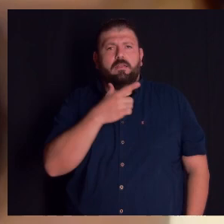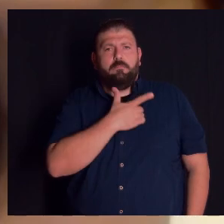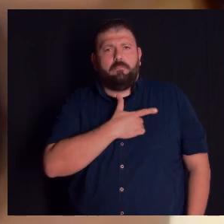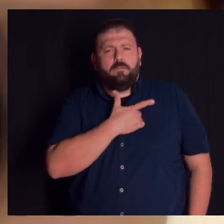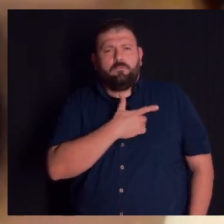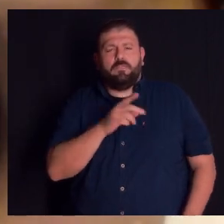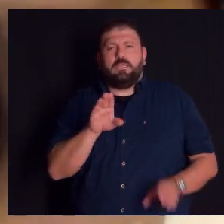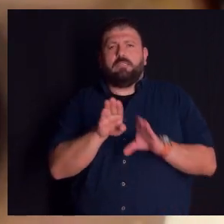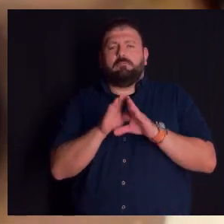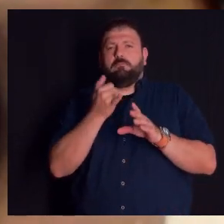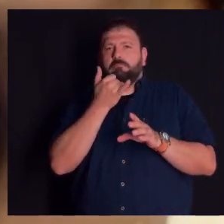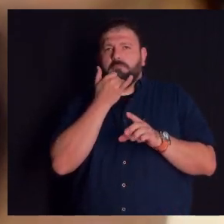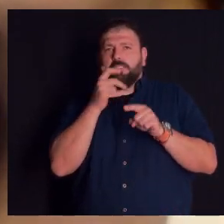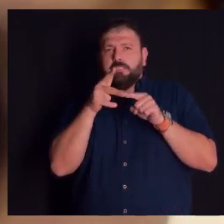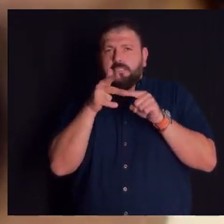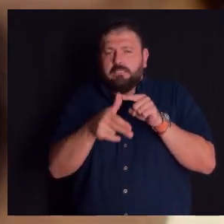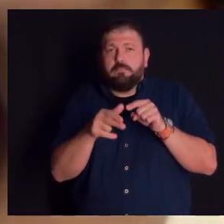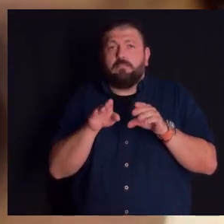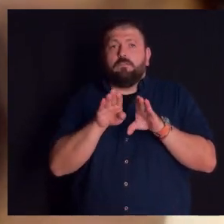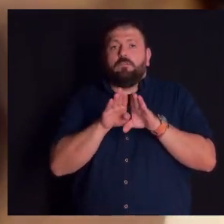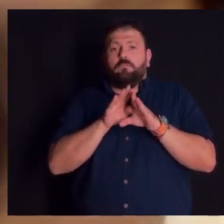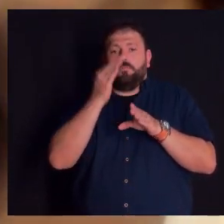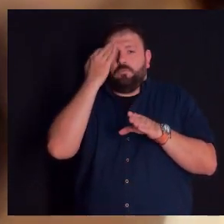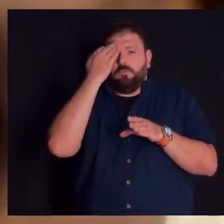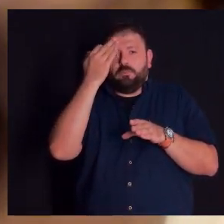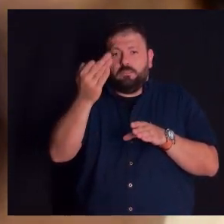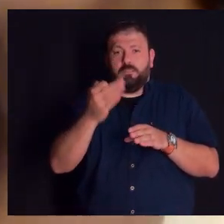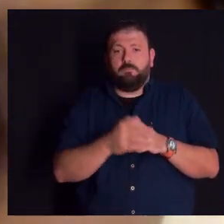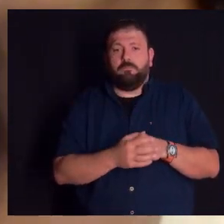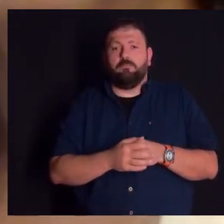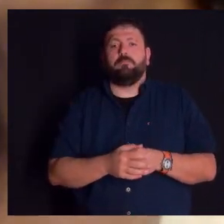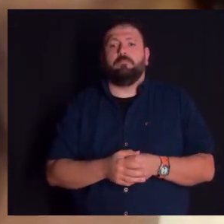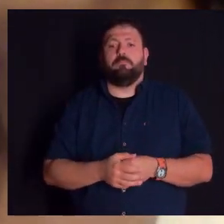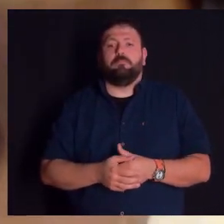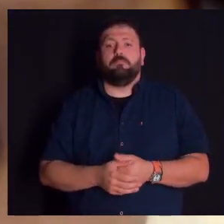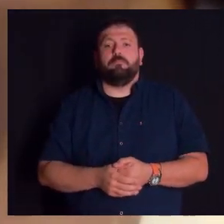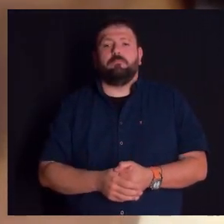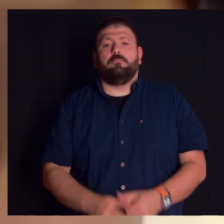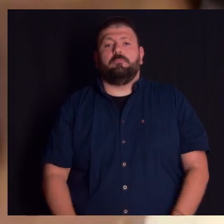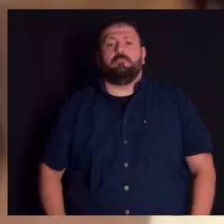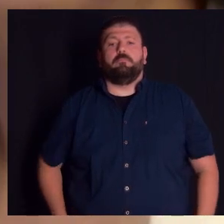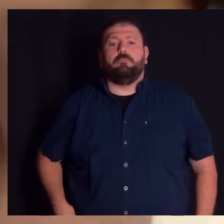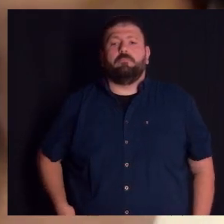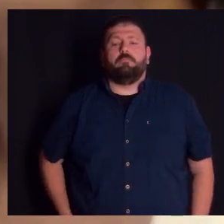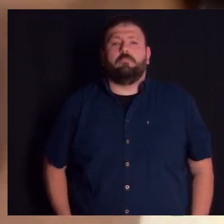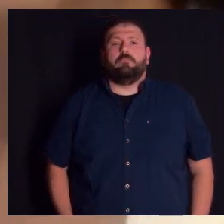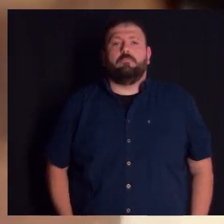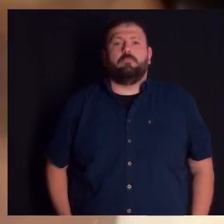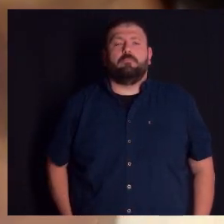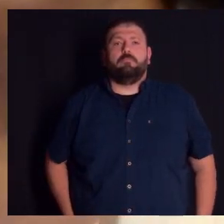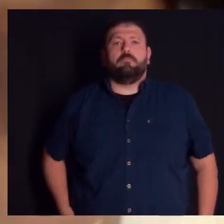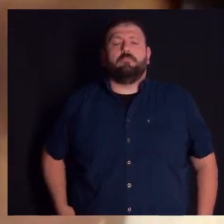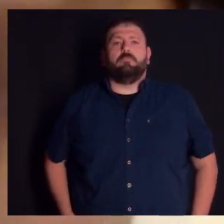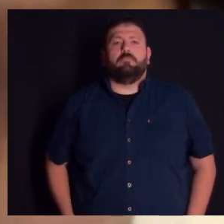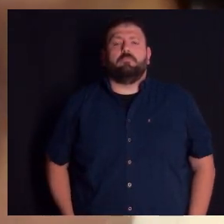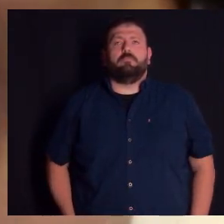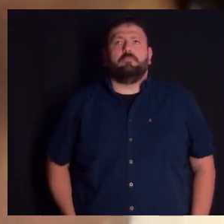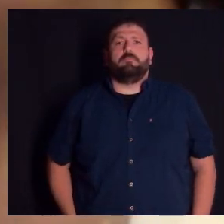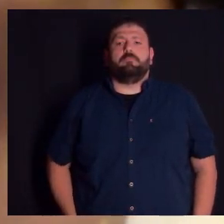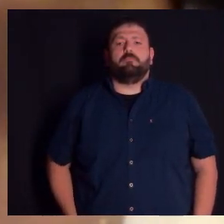I'm going to interrupt you a little bit Я because of time constraints. прервать, потому что у нас проблемы тут со